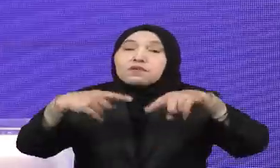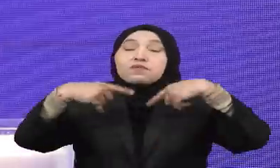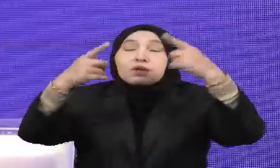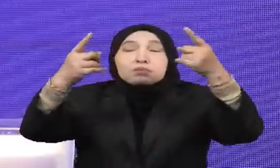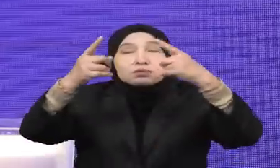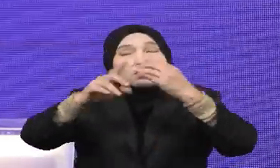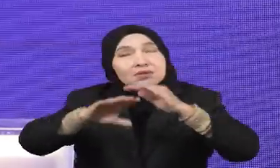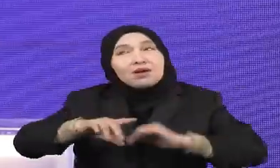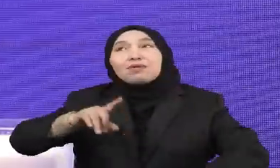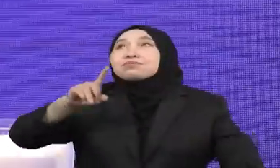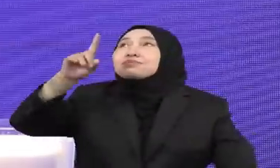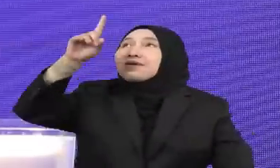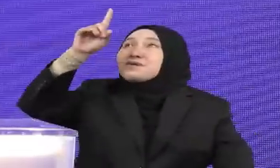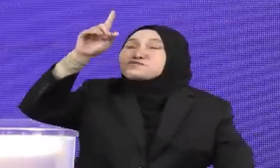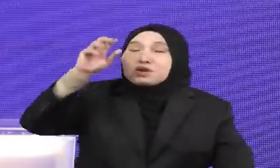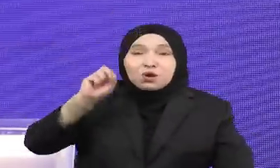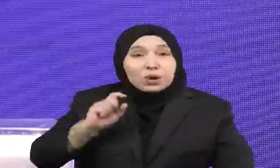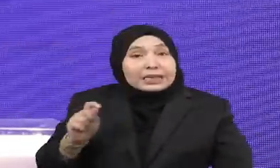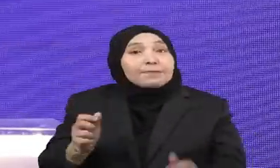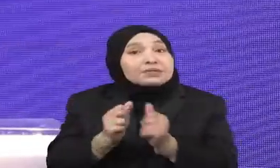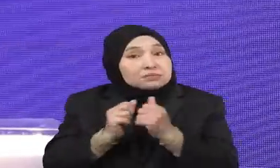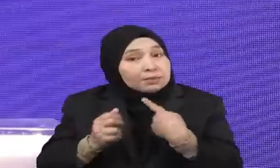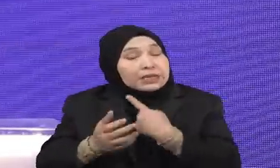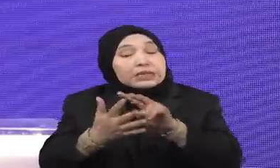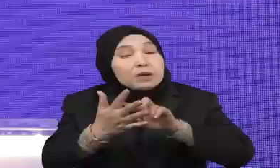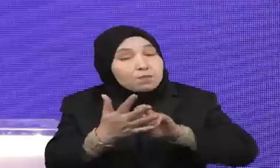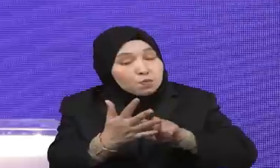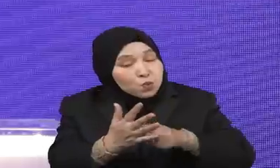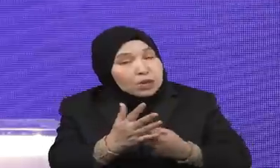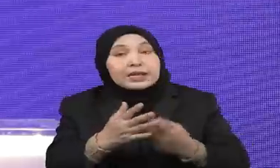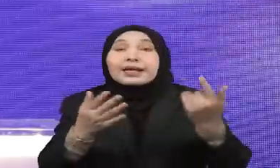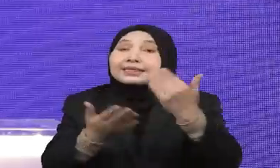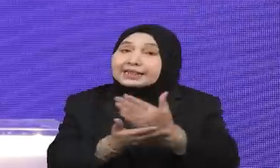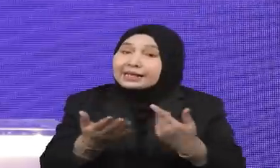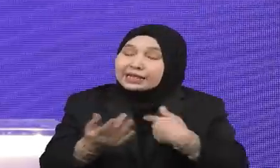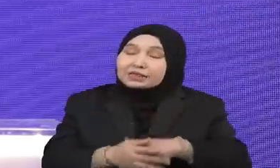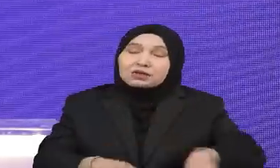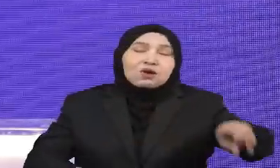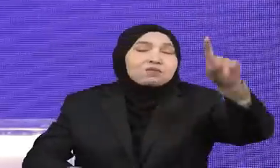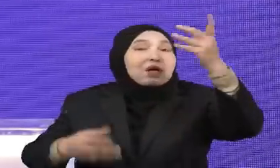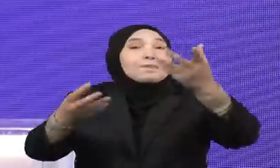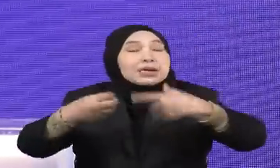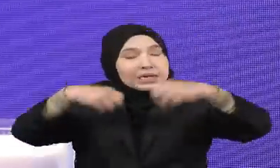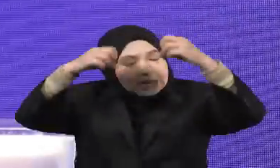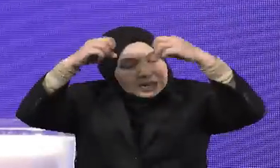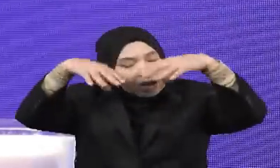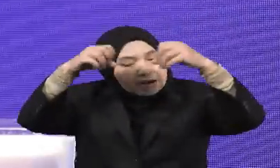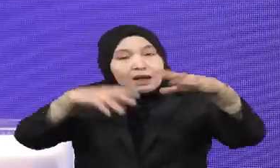di disisi Allah subhanahu wa ta'ala dan Mari sama-sama kita muliakan sesi kita pada hari ini dengan doa Subhanahu Wa Ta'ala